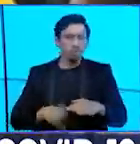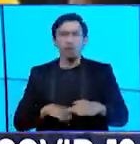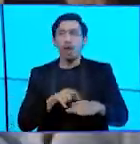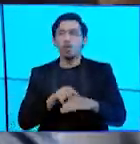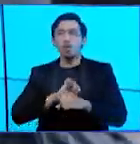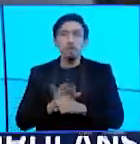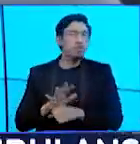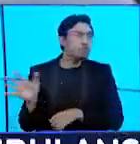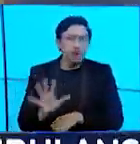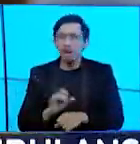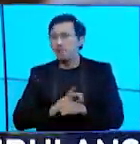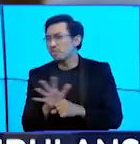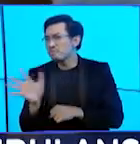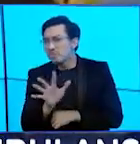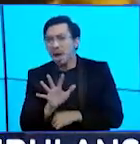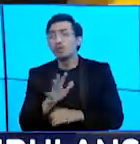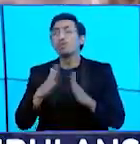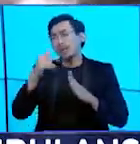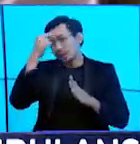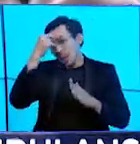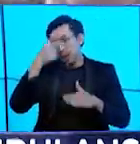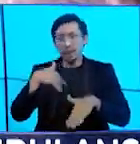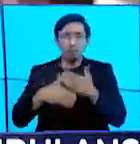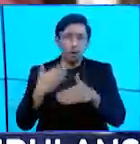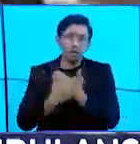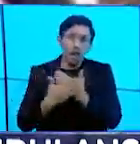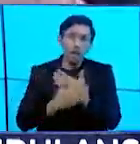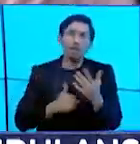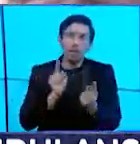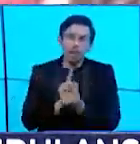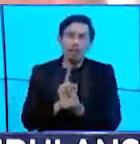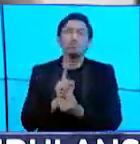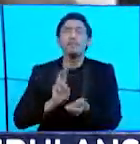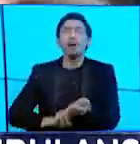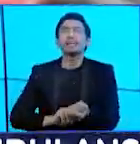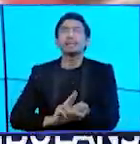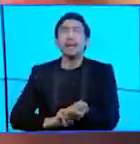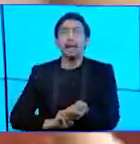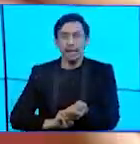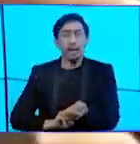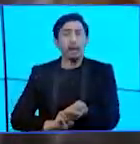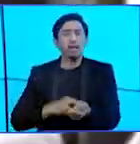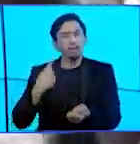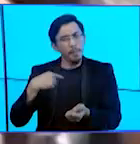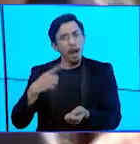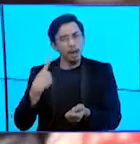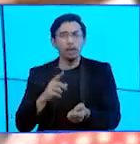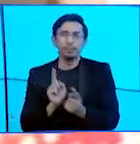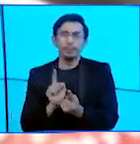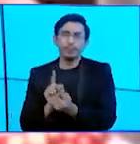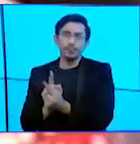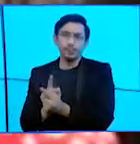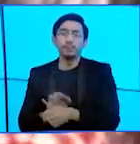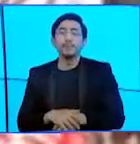Selama perawatan di rumah sakit, pihak keluarga berkontak langsung dengan pasien tanpa protokol kesehatan. Tak hanya merampas jenazah, mereka juga merusak mobil